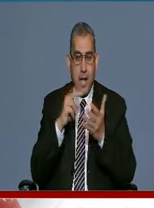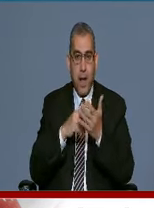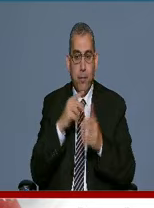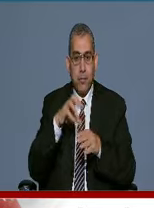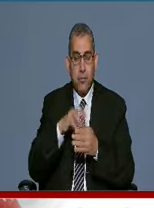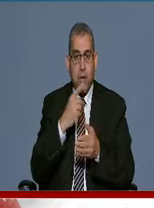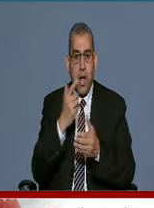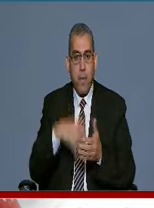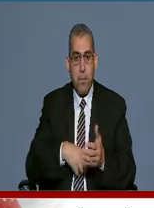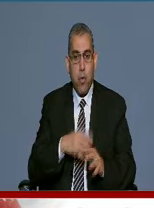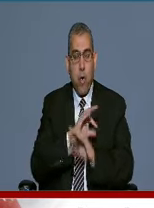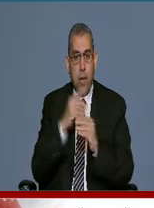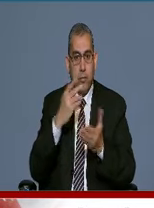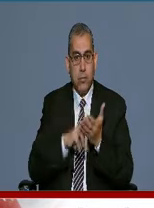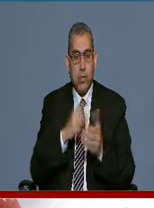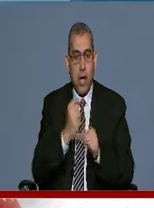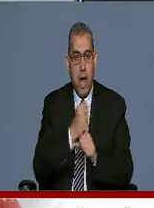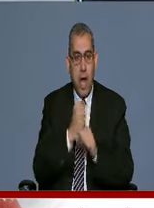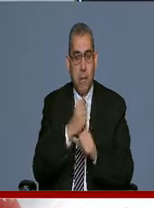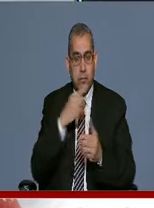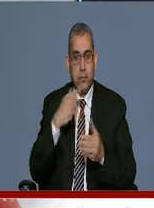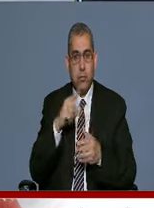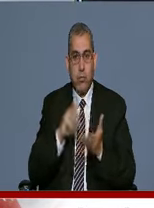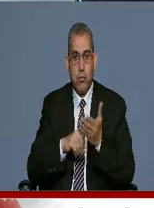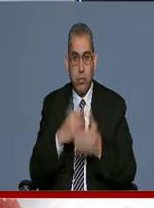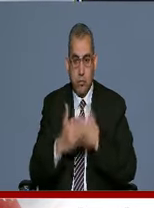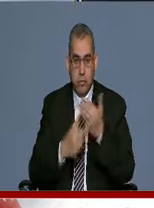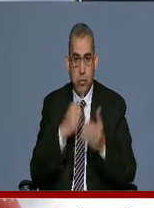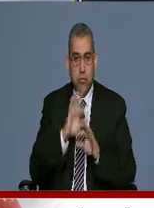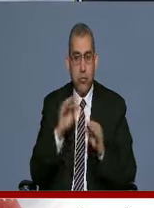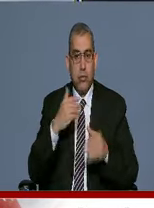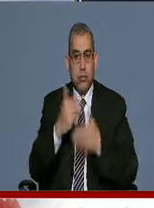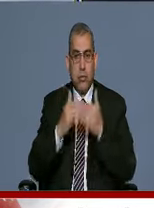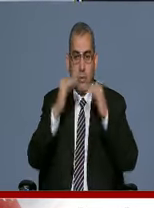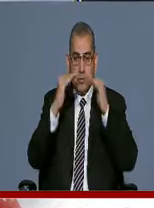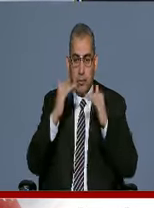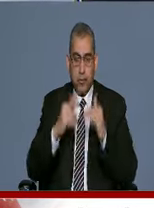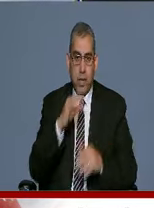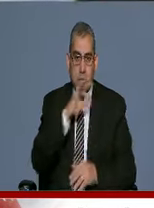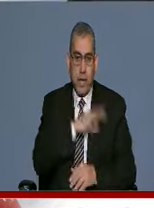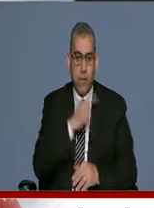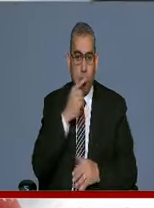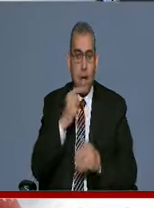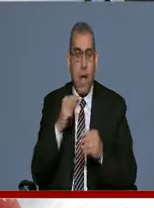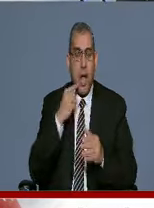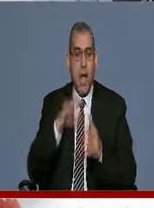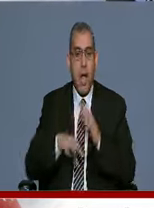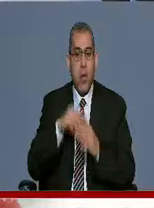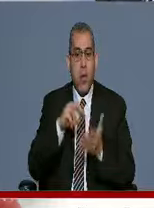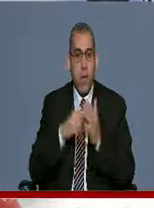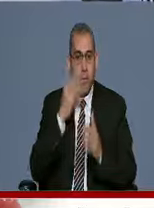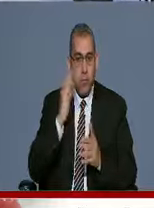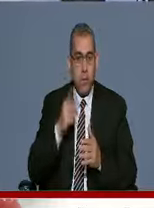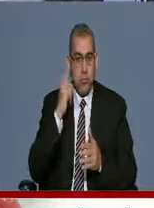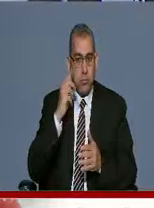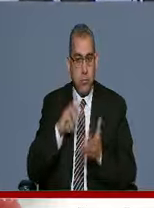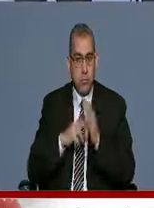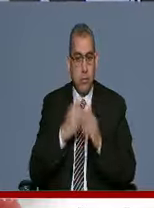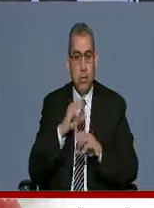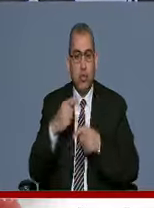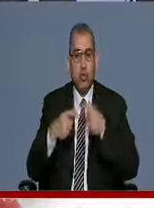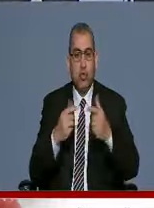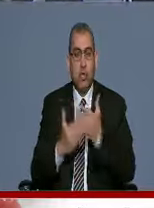أحقق منها أقصى استفادة واستغلها الاستغلال الأمثل، وده بالتالي قلل التكلفة. بقى عندي أنواع حوسبة متنوعة اللي بتعتمد على احدث